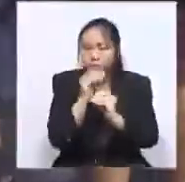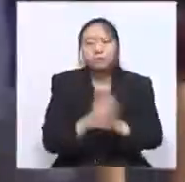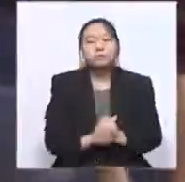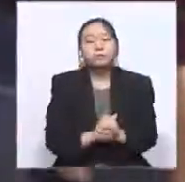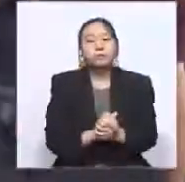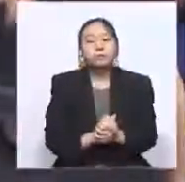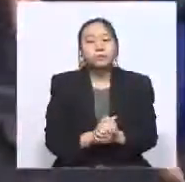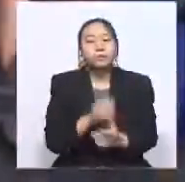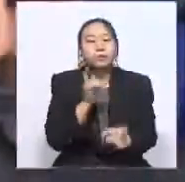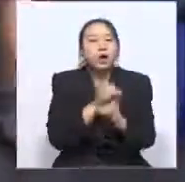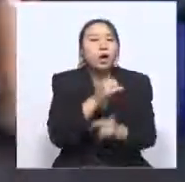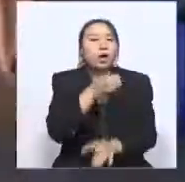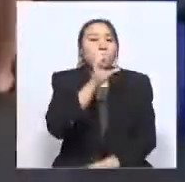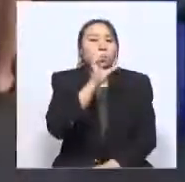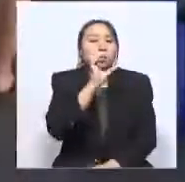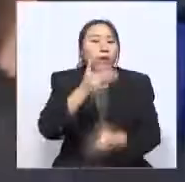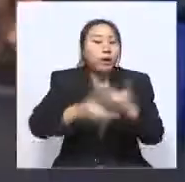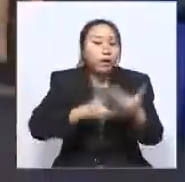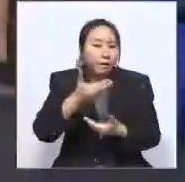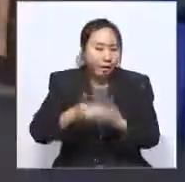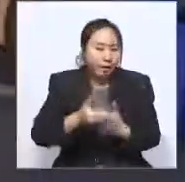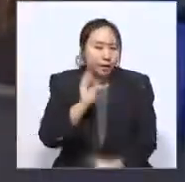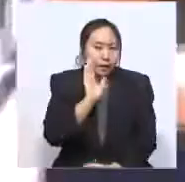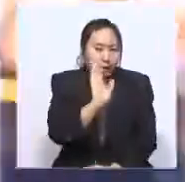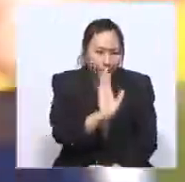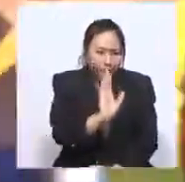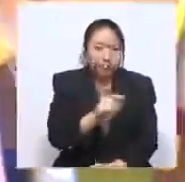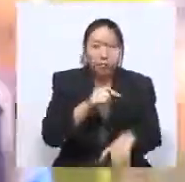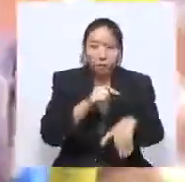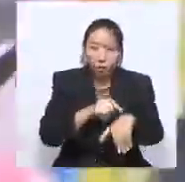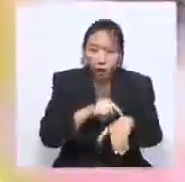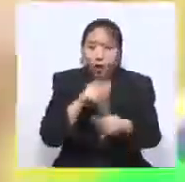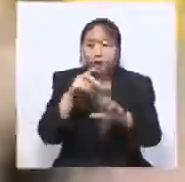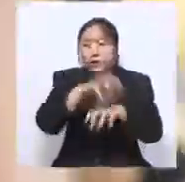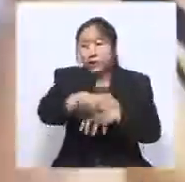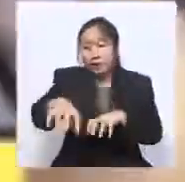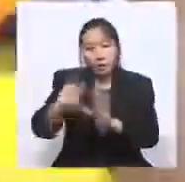งดการขายเครื่องดื่มแอลกอฮอล์ตามเวลาและสถานที่ที่กฎหมายกำหนดด้วยค่ะ